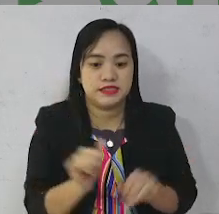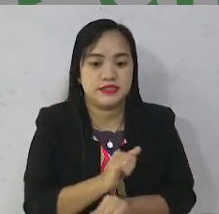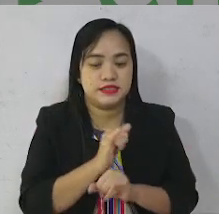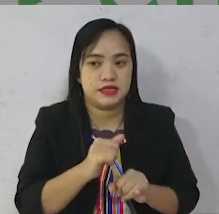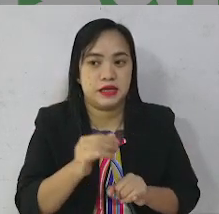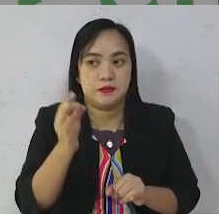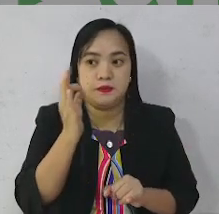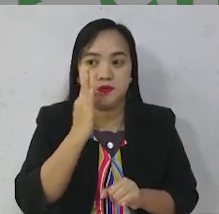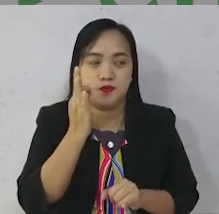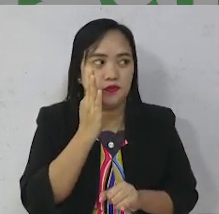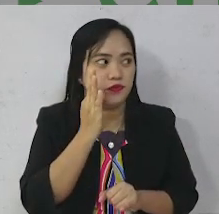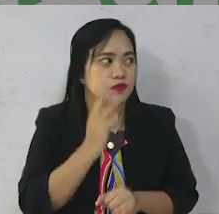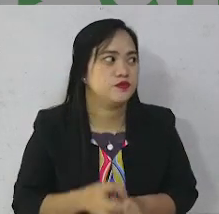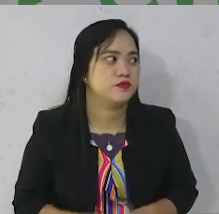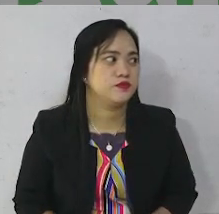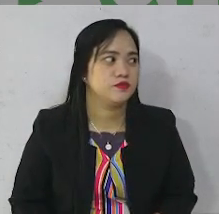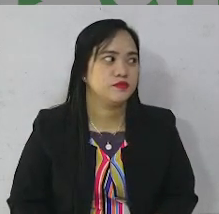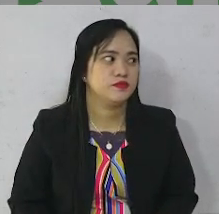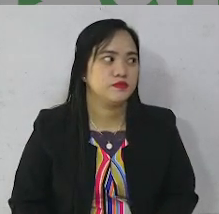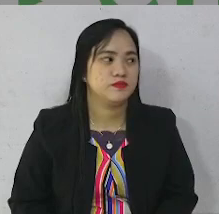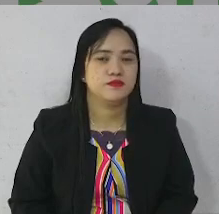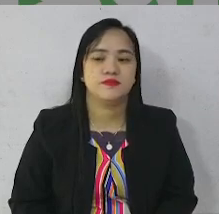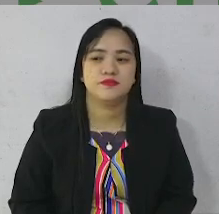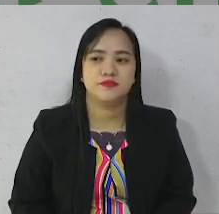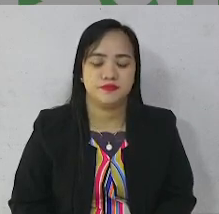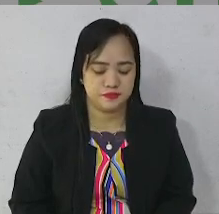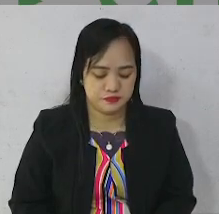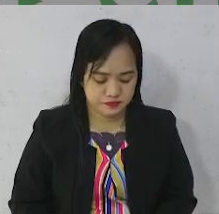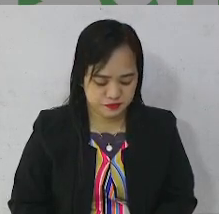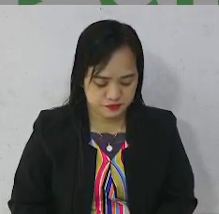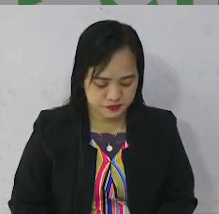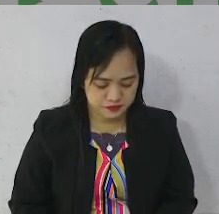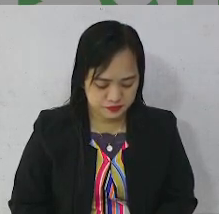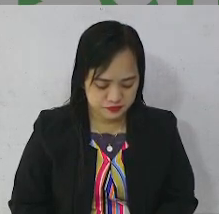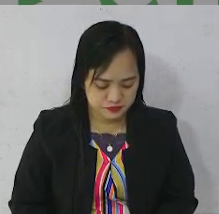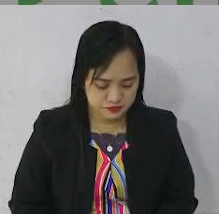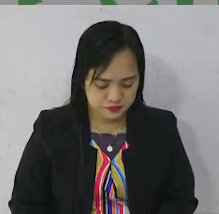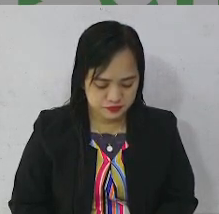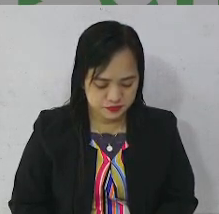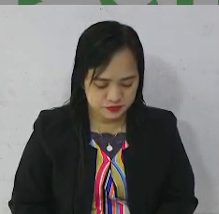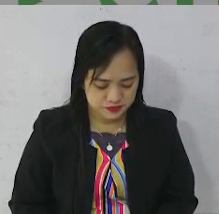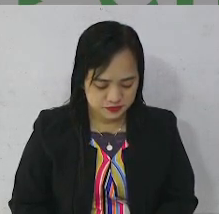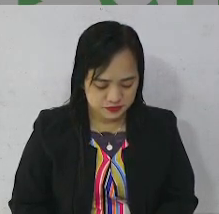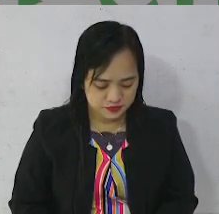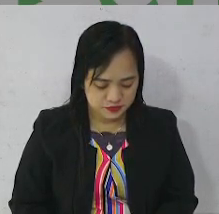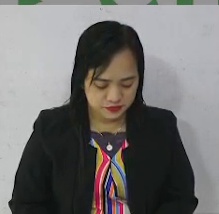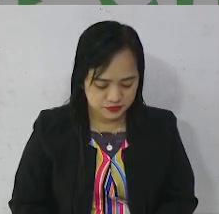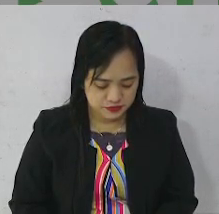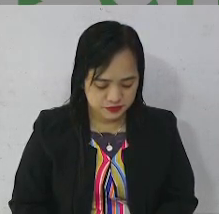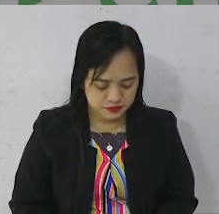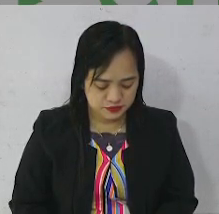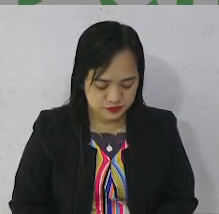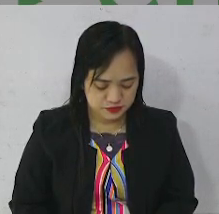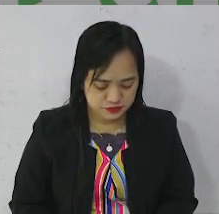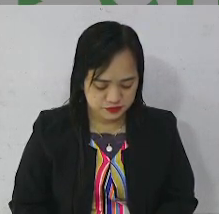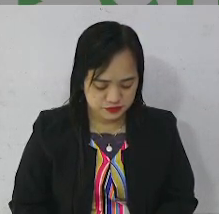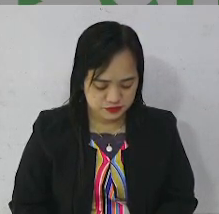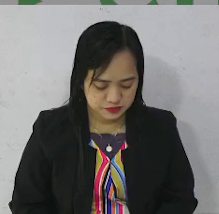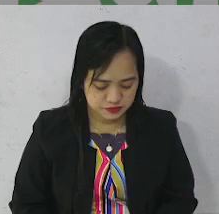no kaya sabi ni sir Joo parang si sir lams kangian at Ma'am lesli